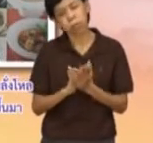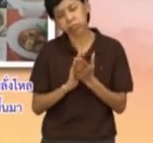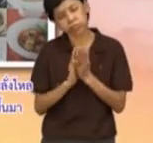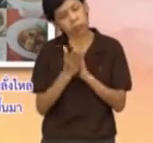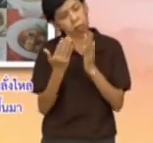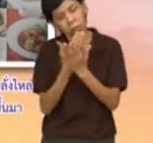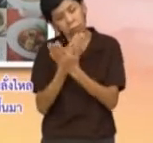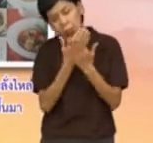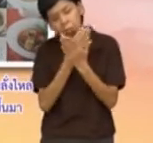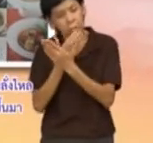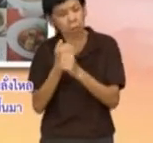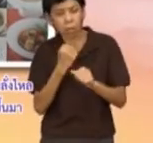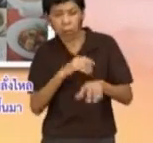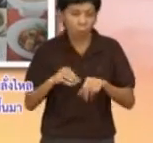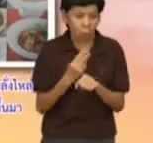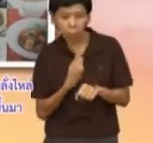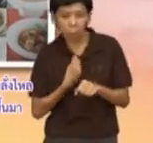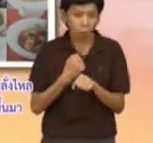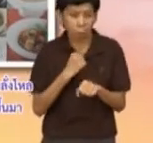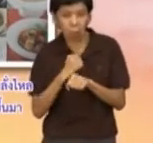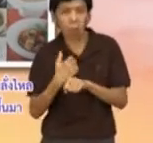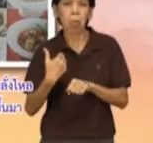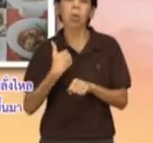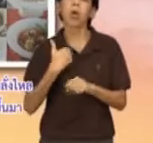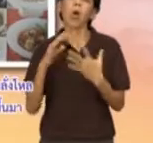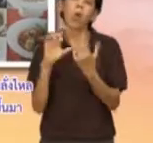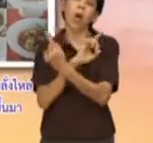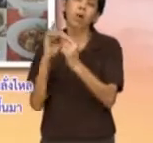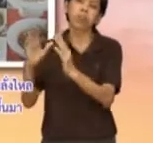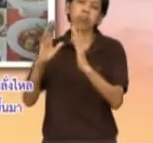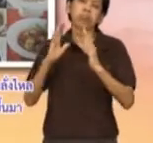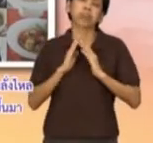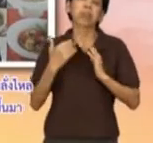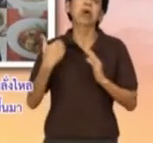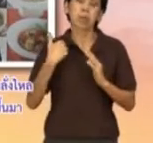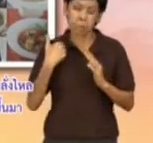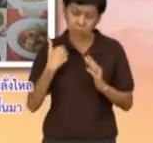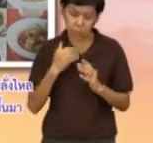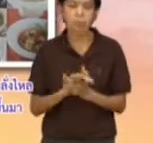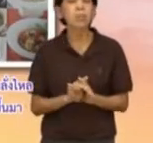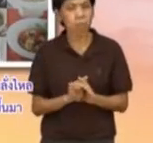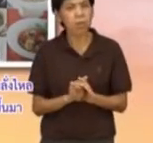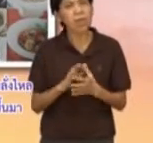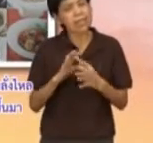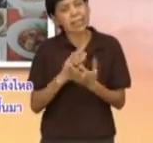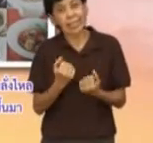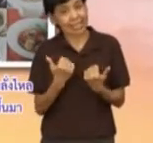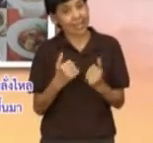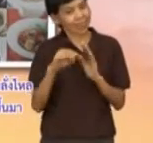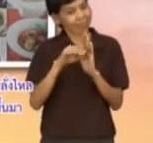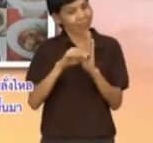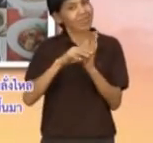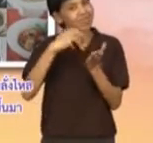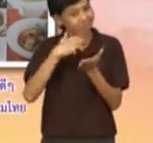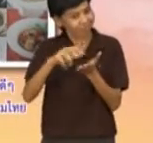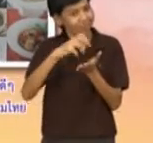เป็นการทำอะไรที่รวดเร็วมากขึ้นเพื่อความสะดวกนะคะแล้วก็วัฒนธรรมตะวันตกที่หลั่งไหลเข้ามานั่นเองค่ะซึ่งทำให้เกิดรายการดีๆรายการนี้ขึ้นม